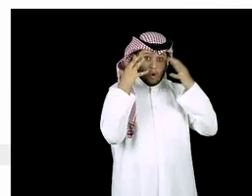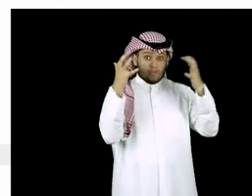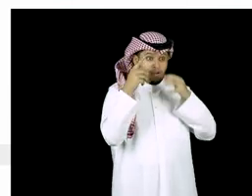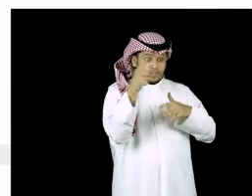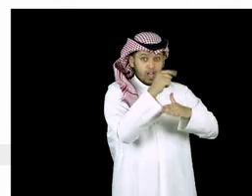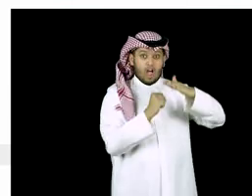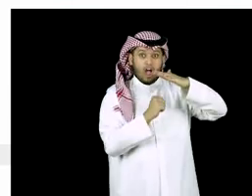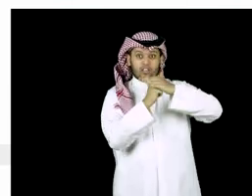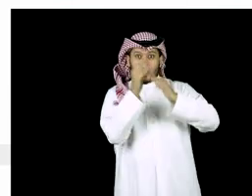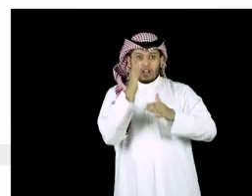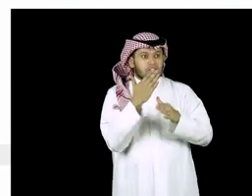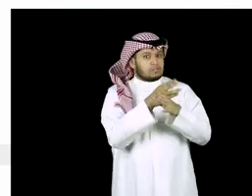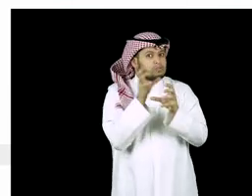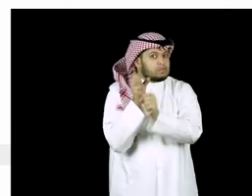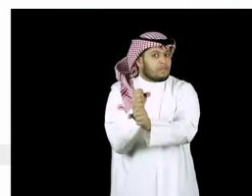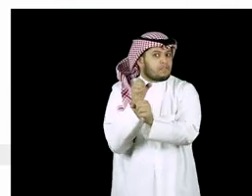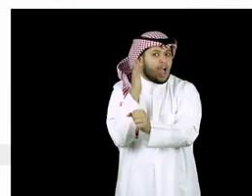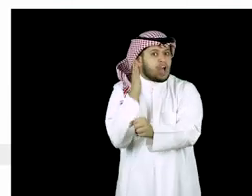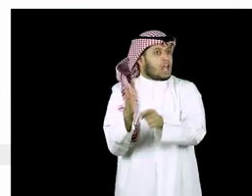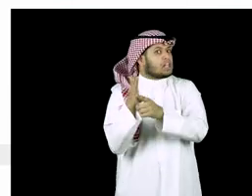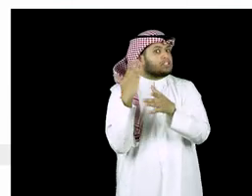العدل